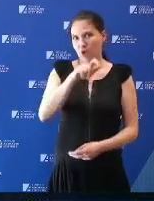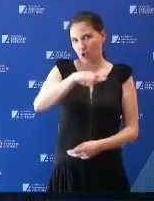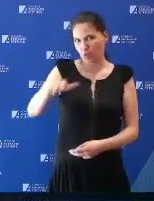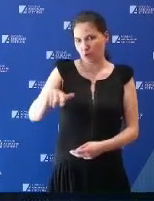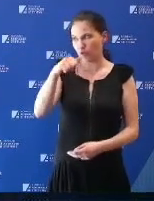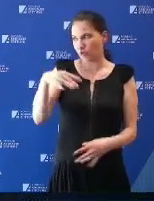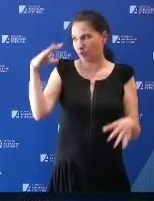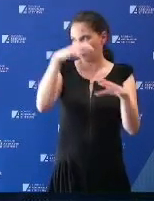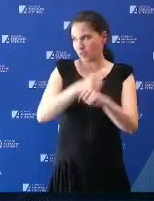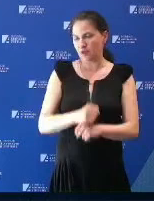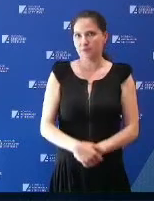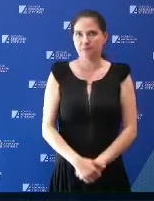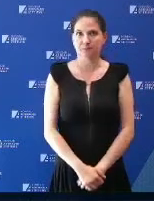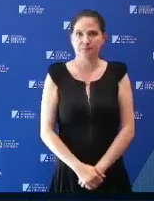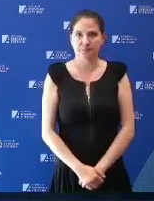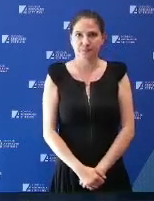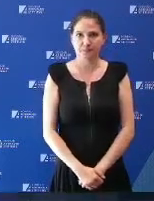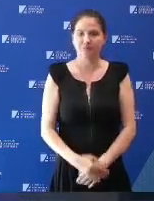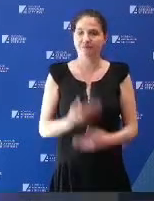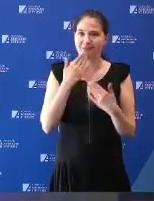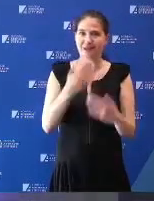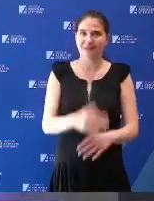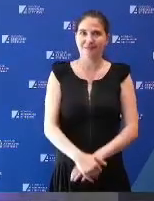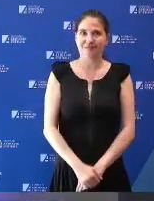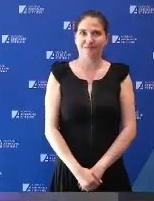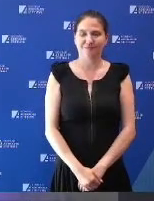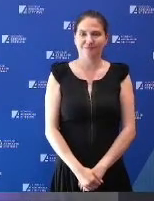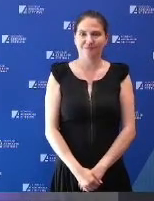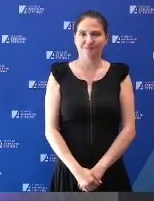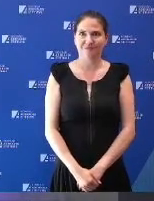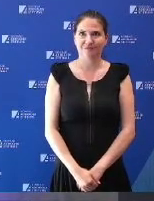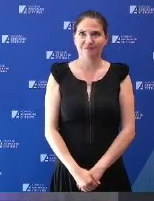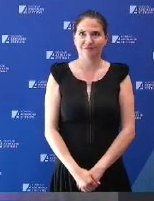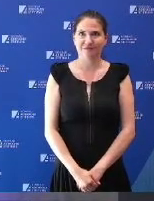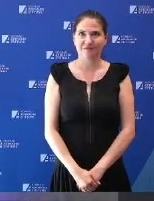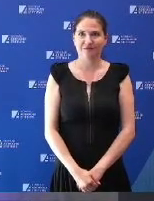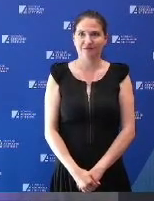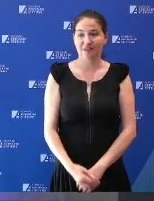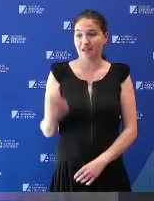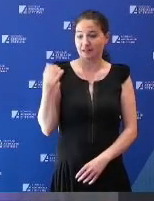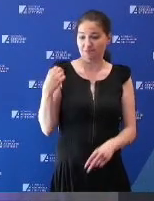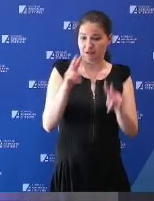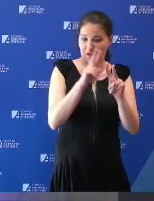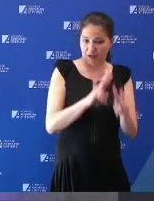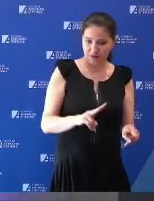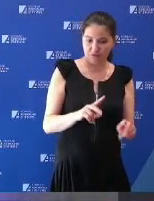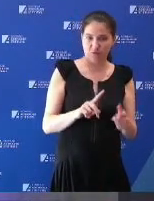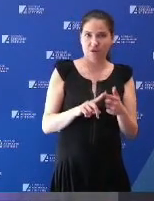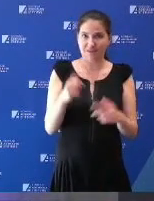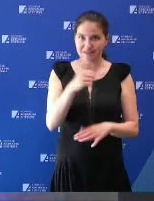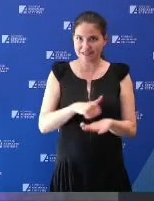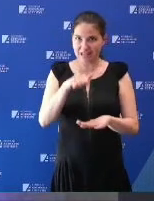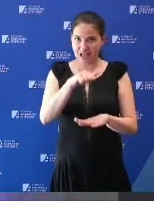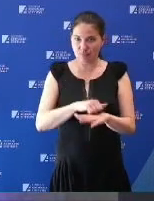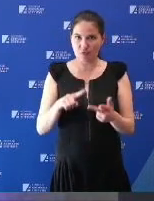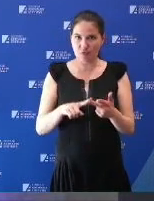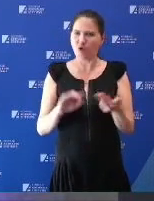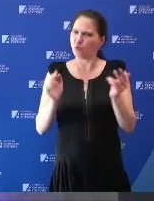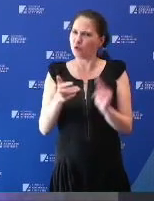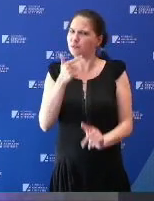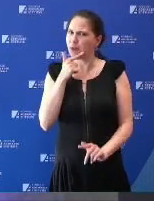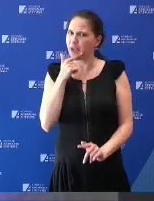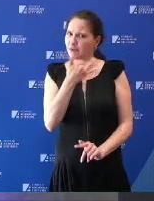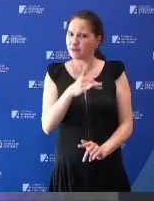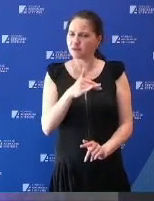Nachmittags. Dankeschön. Und damit waren wir jetzt in Karlsruhe, in Singapur und wir waren auch kurz in Bremen. Und